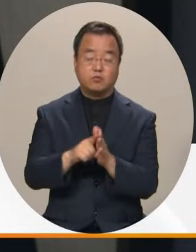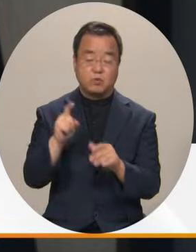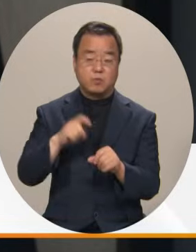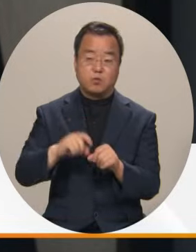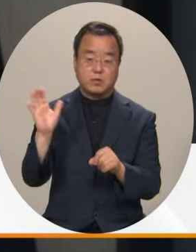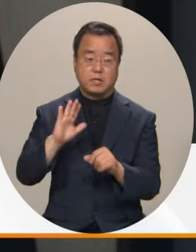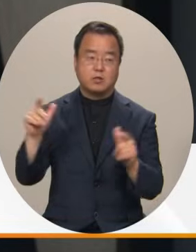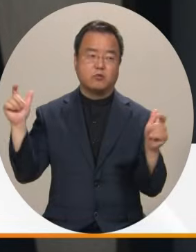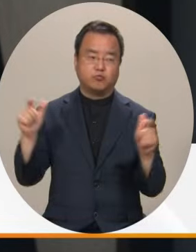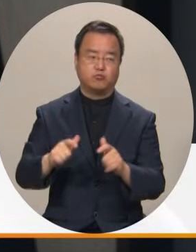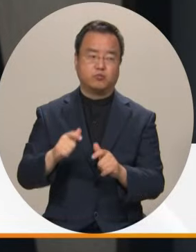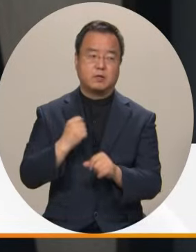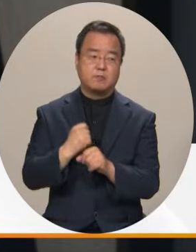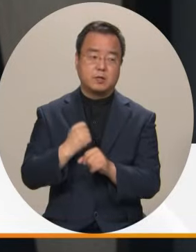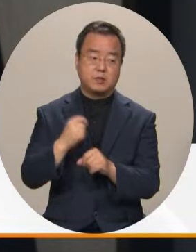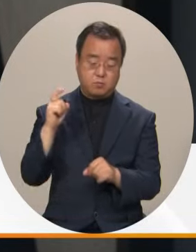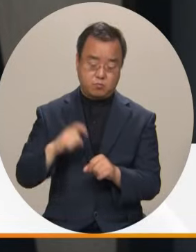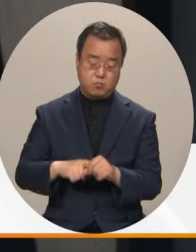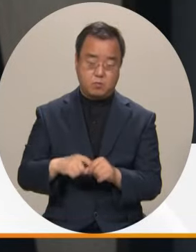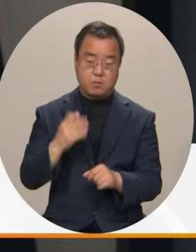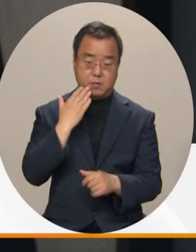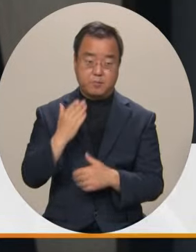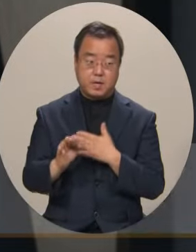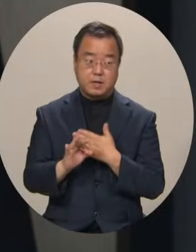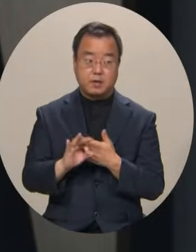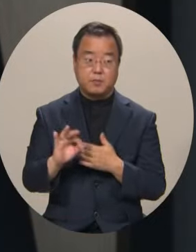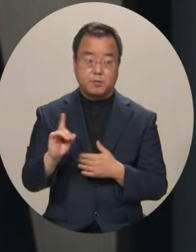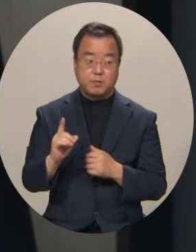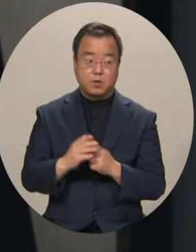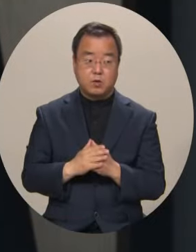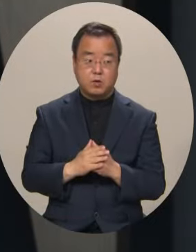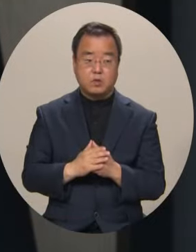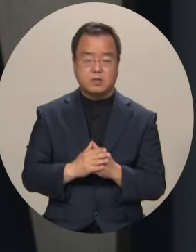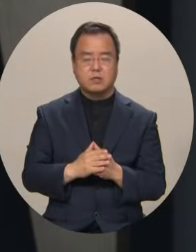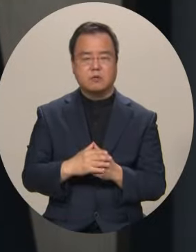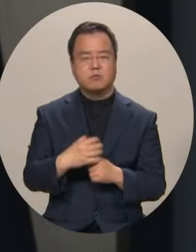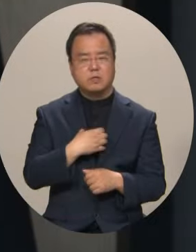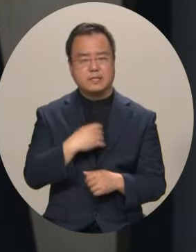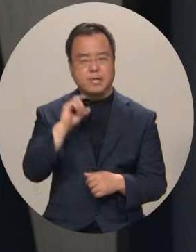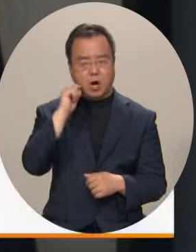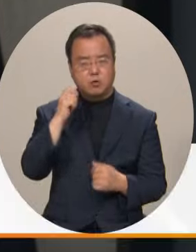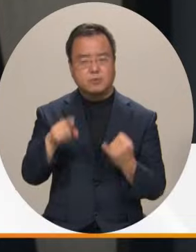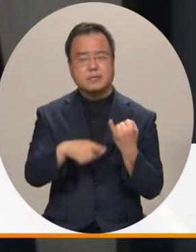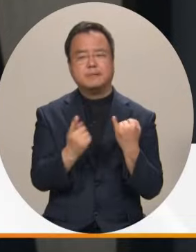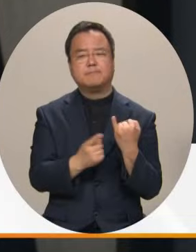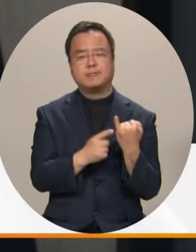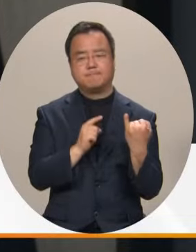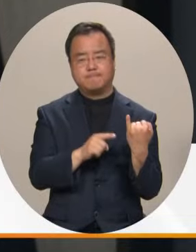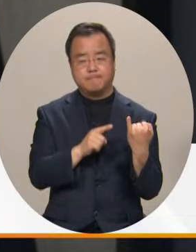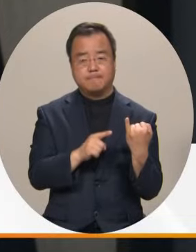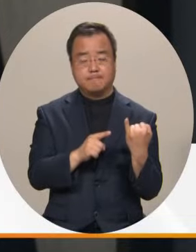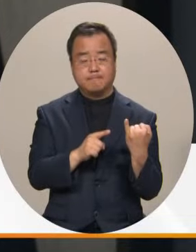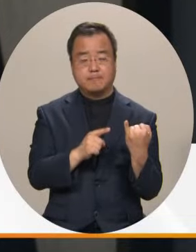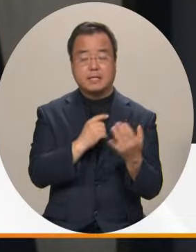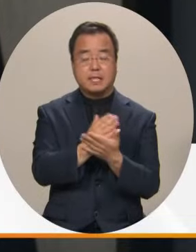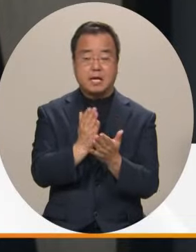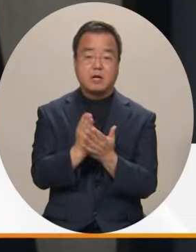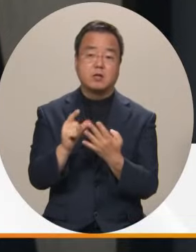목표입니다 그래서 가능하면 어이 위기 임산부에게 어 다양한 선택지를 알려